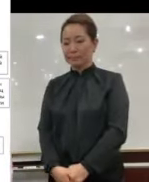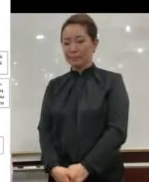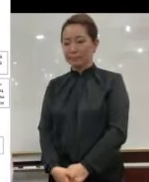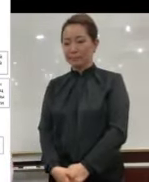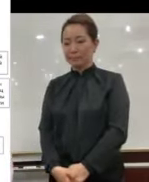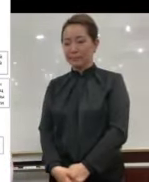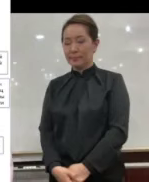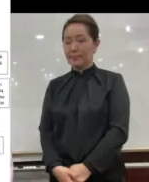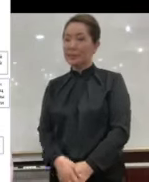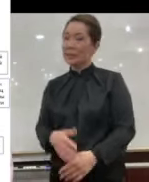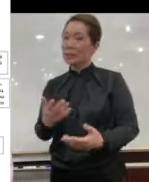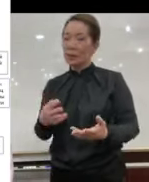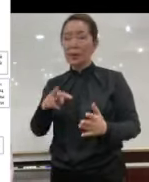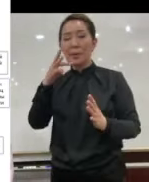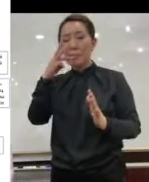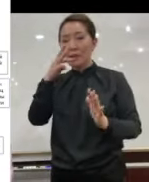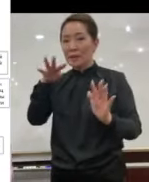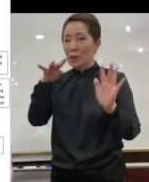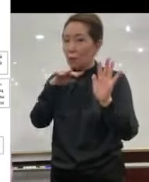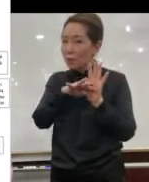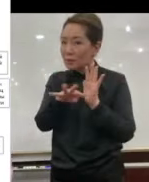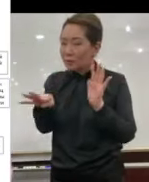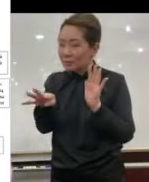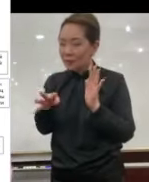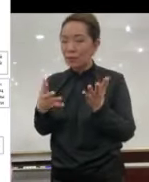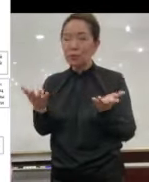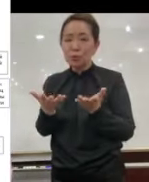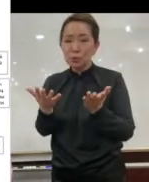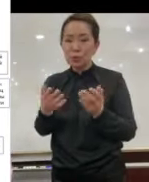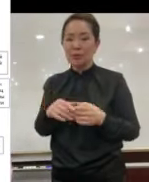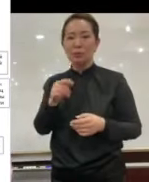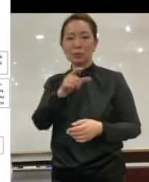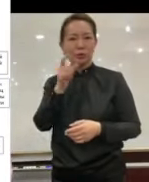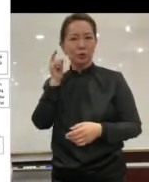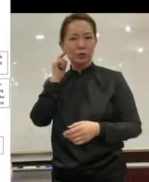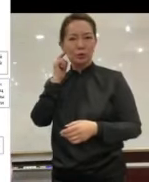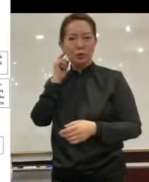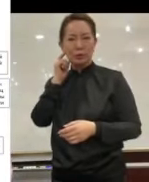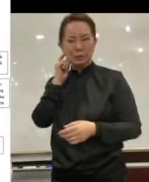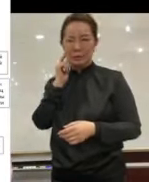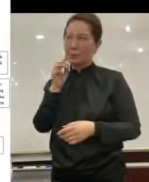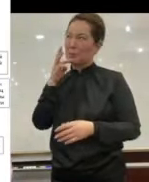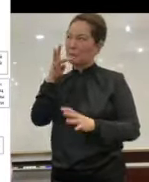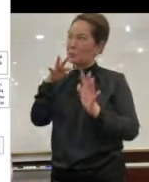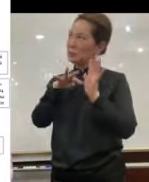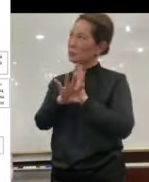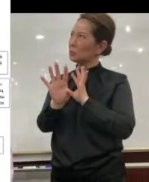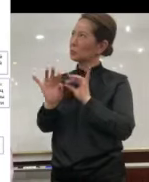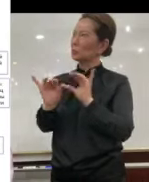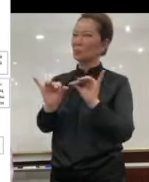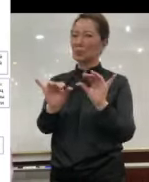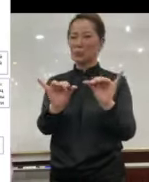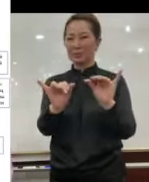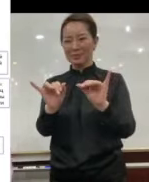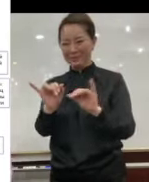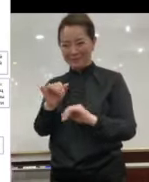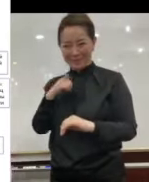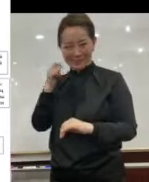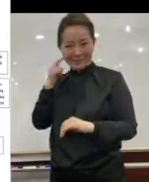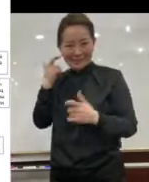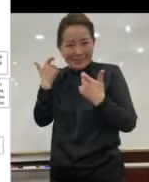За мэдээллийн хүртээмж гэдэг ярихаар та бүхэн ихэнх хүмүүсийн чихэнд бол төдийлөн тасал болоогүй энэ үг санагдах